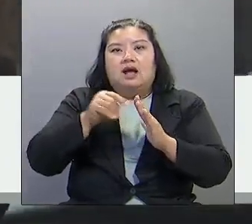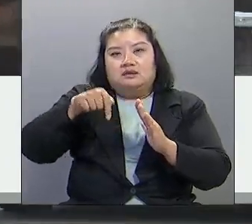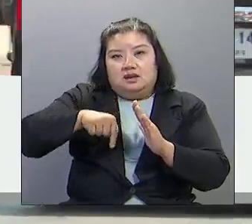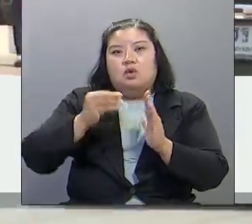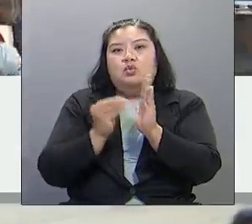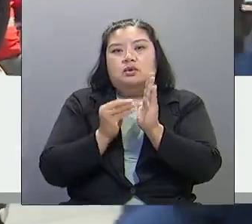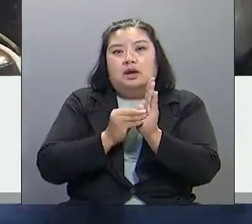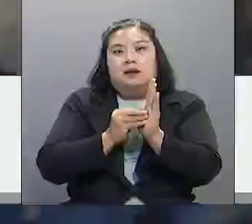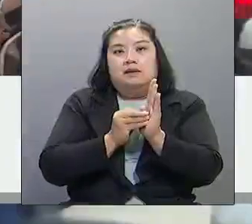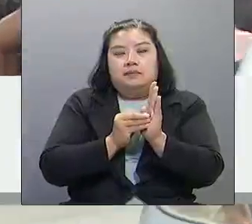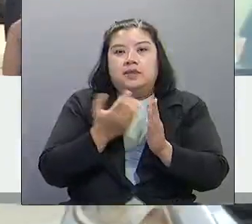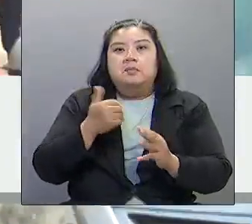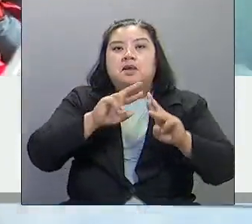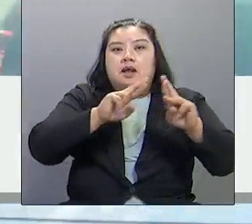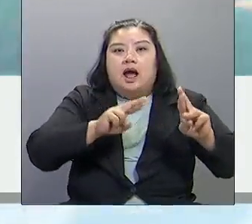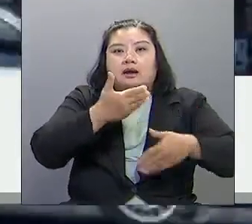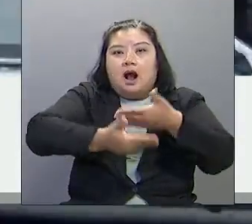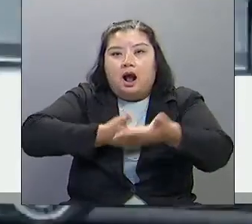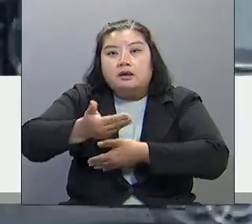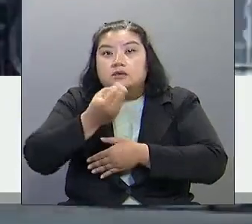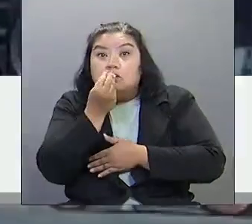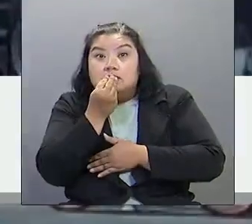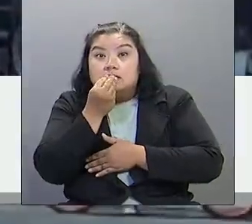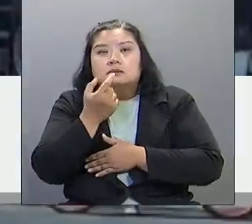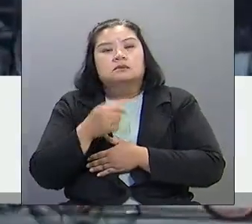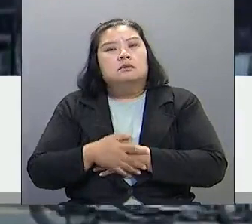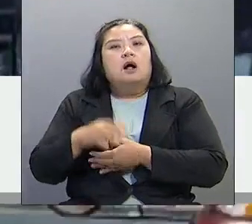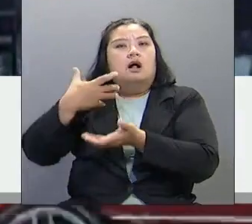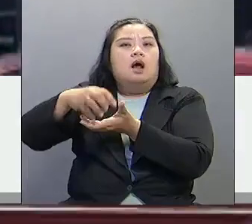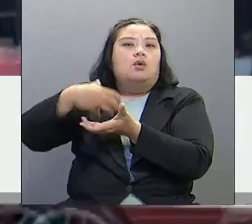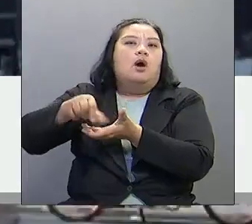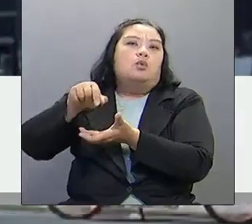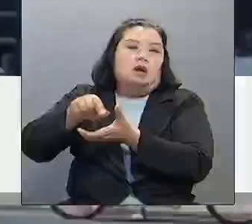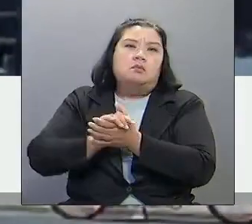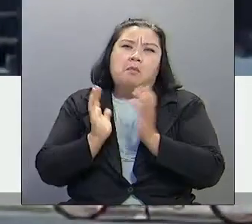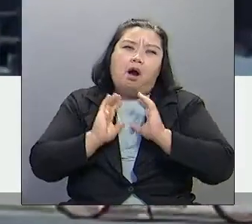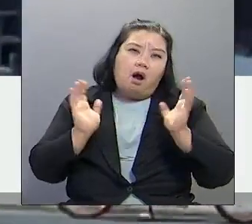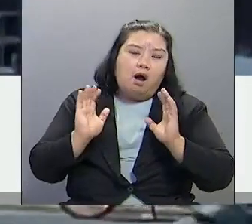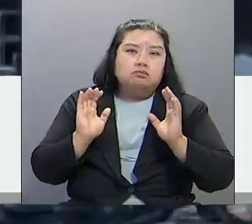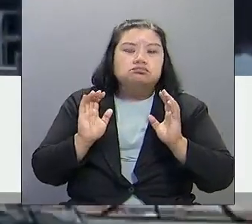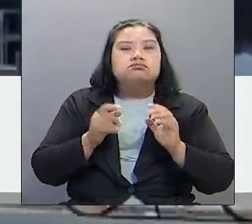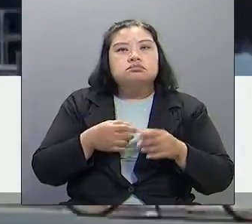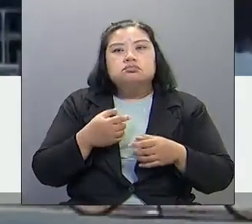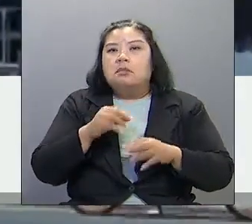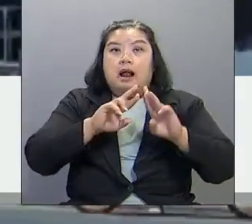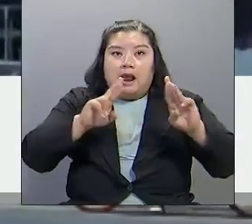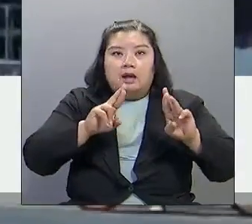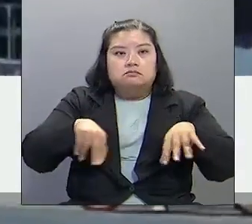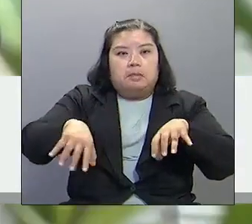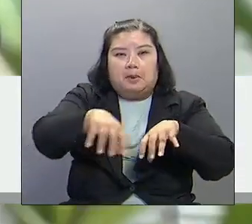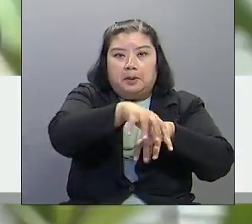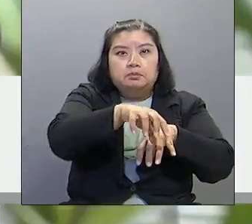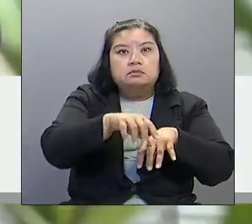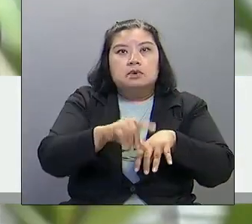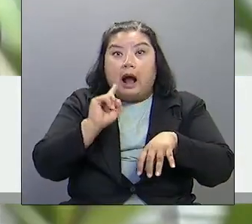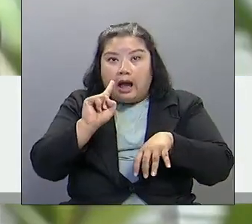หารไทยในย่านนี้เขาให้ข้อมูลแบบนี้ค่ะบอกว่าตอนนี้เนี่ยร้านส่วนใหญ่เป็นคนจีนมาลงทุนตั้งแต่ก่อนโควิด